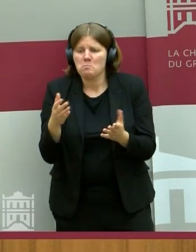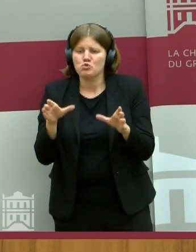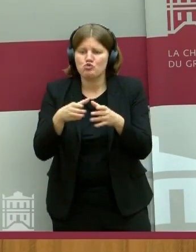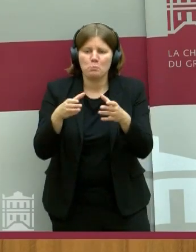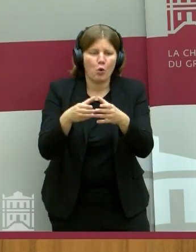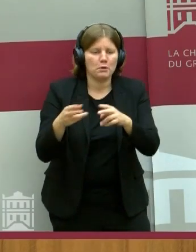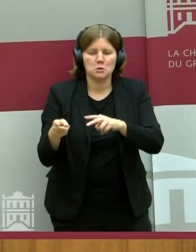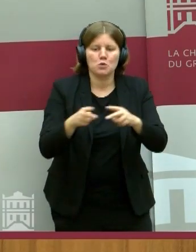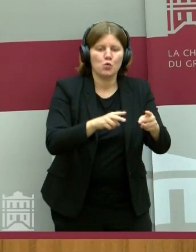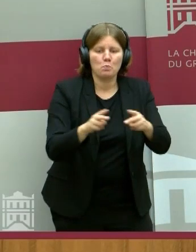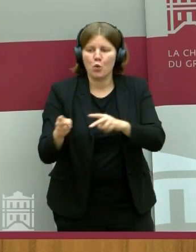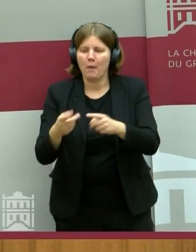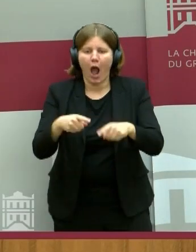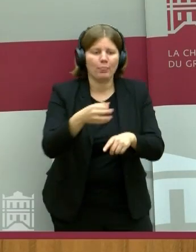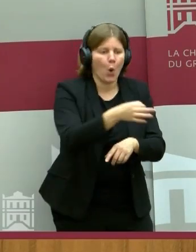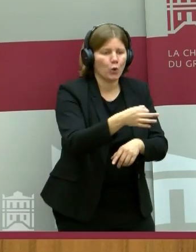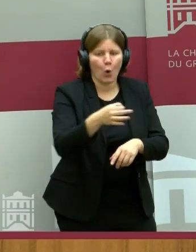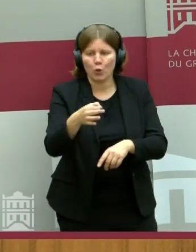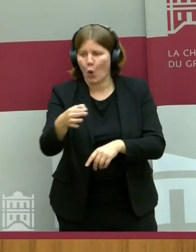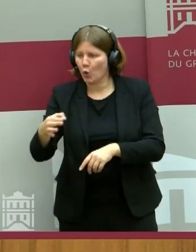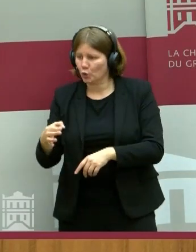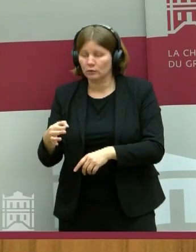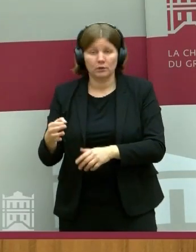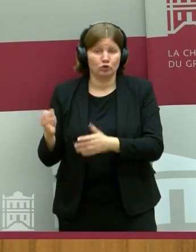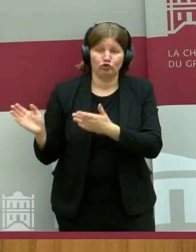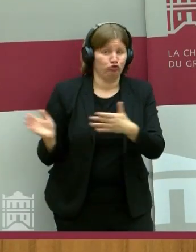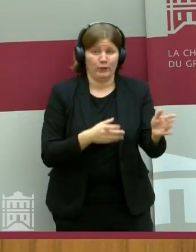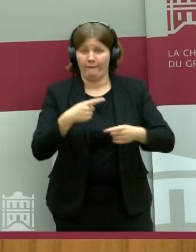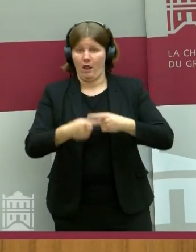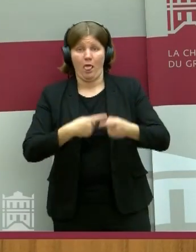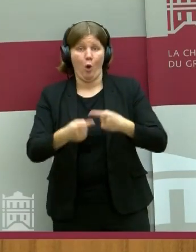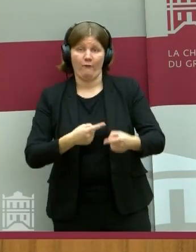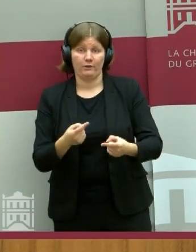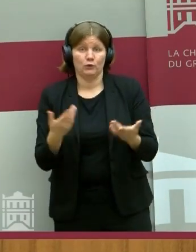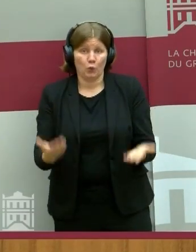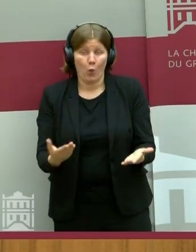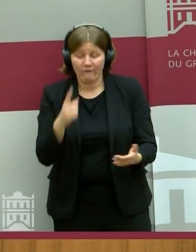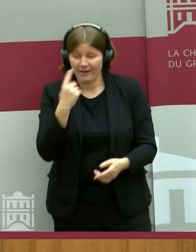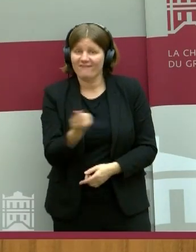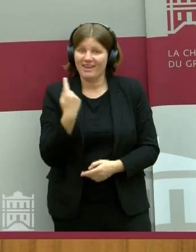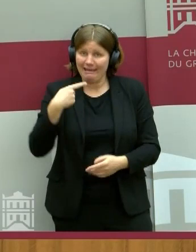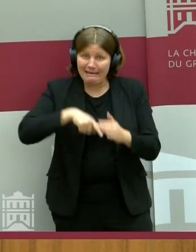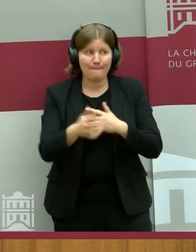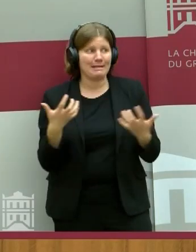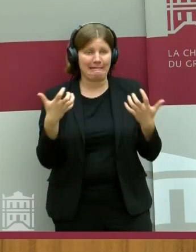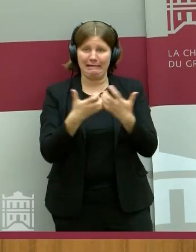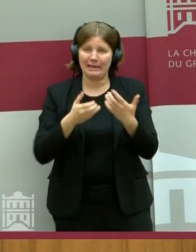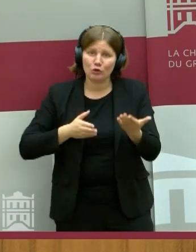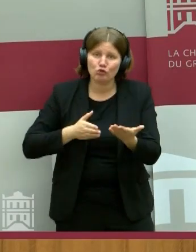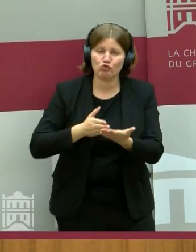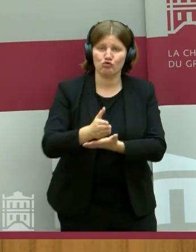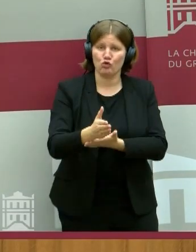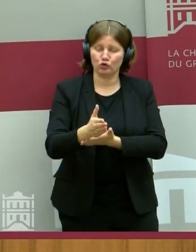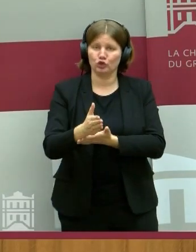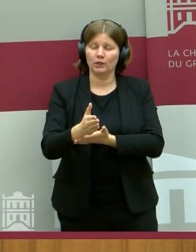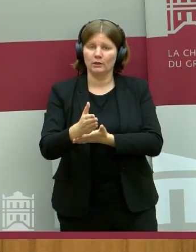und wir machen so und so viel und schlussendlich wurde es ein Fiasko. Und das ist, dass wenn in eine Krise rangeht, ohne Konzept oder ohne zeitlichen Horizont,